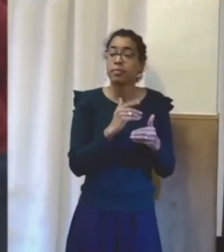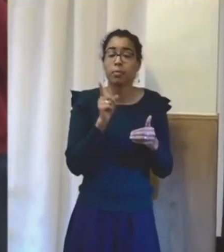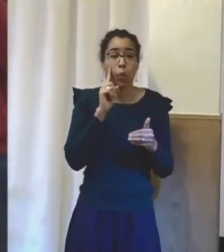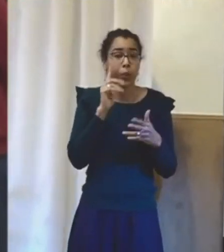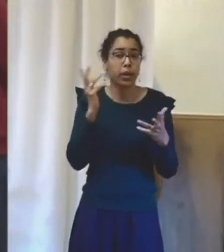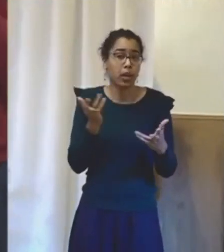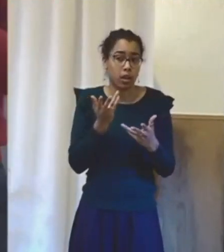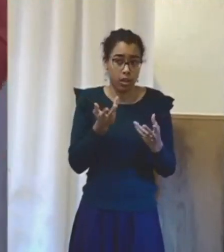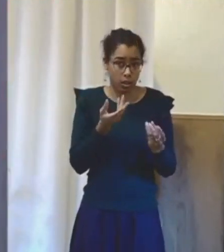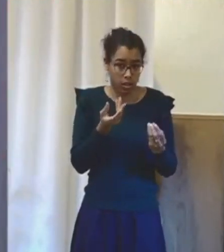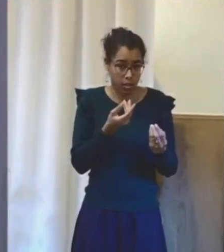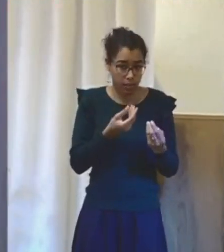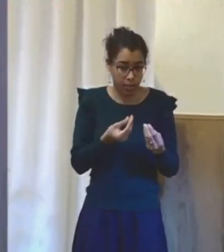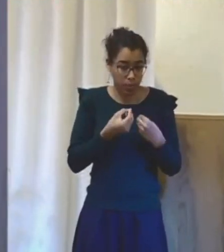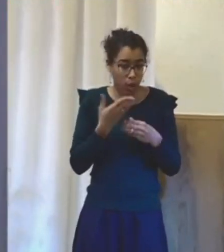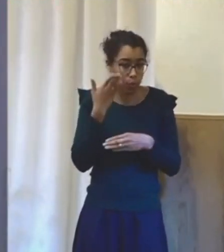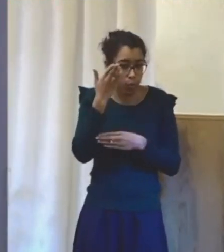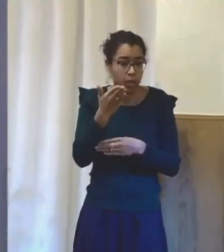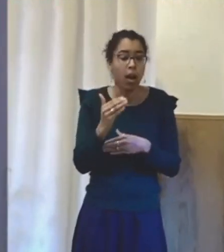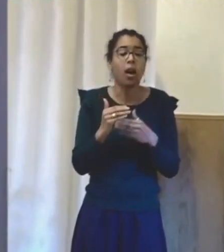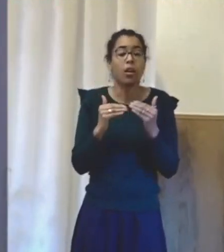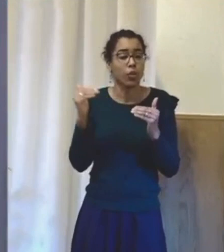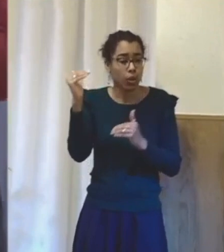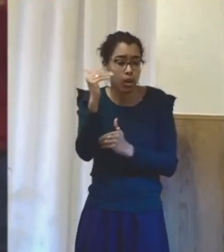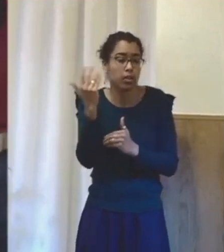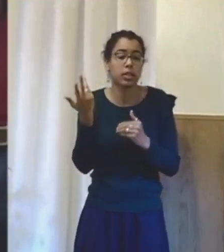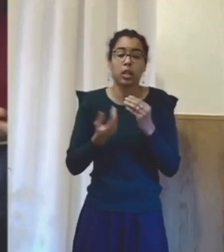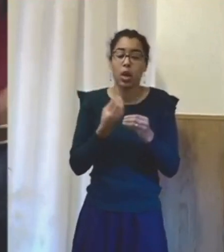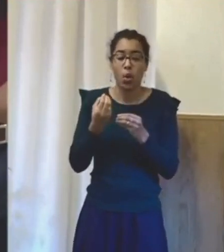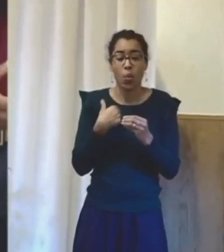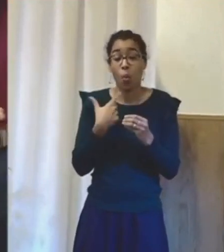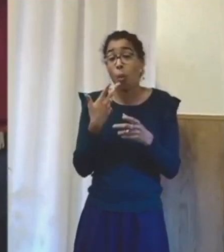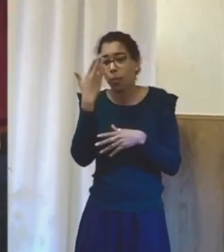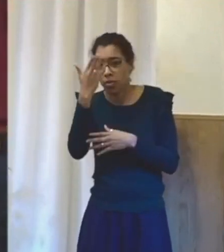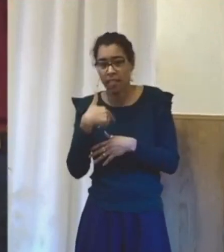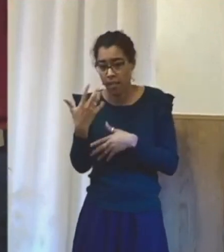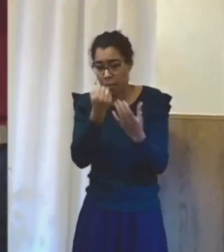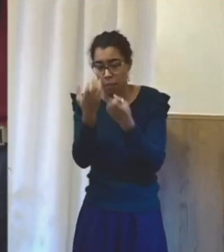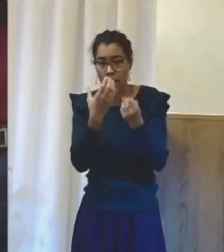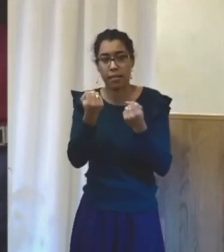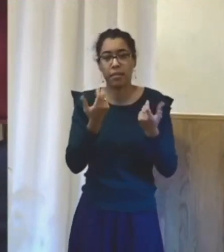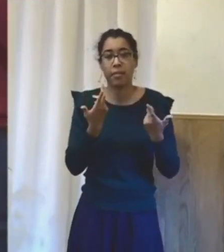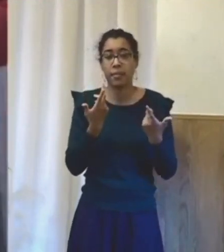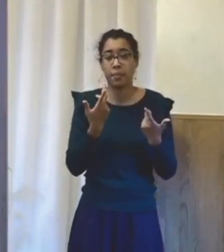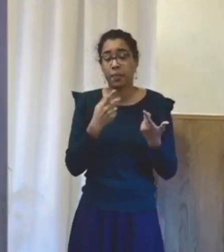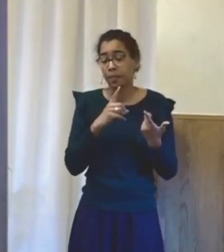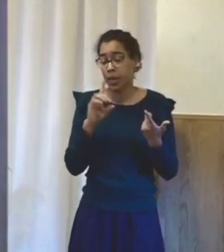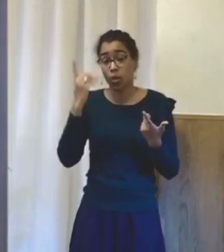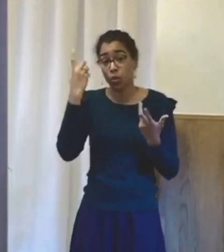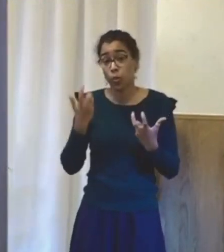parce que cette chose me permettra de grandir. Cette chose me permettra d'acquérir. Dieu veut que